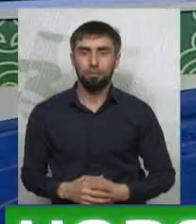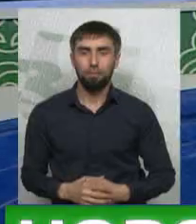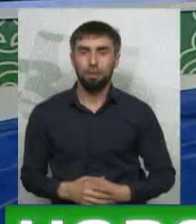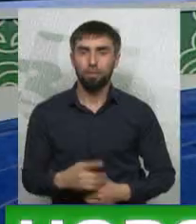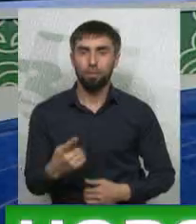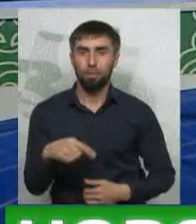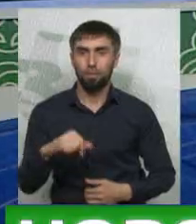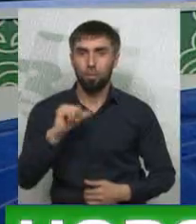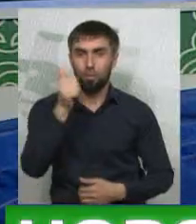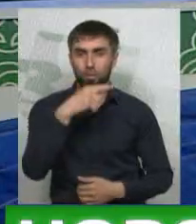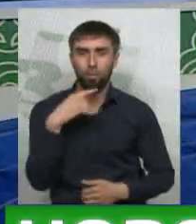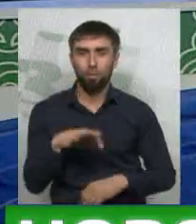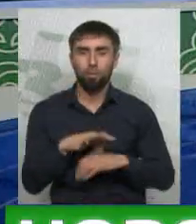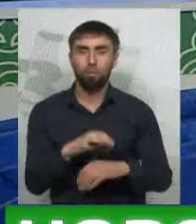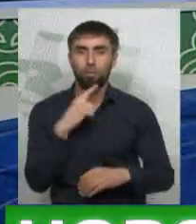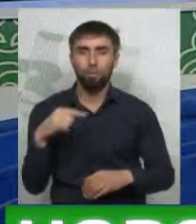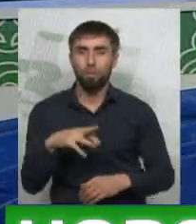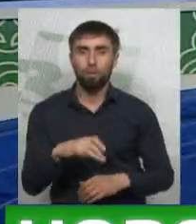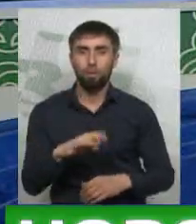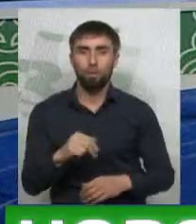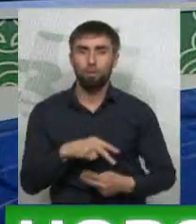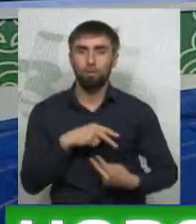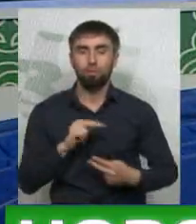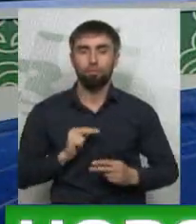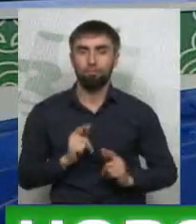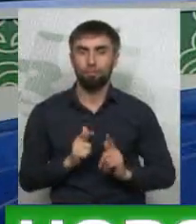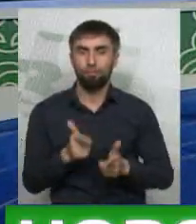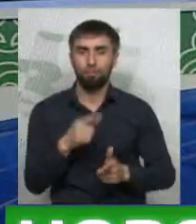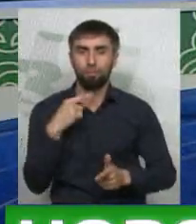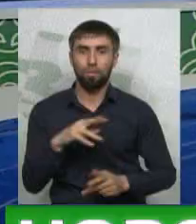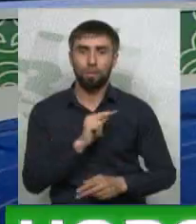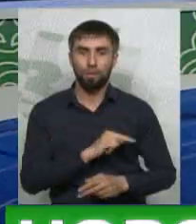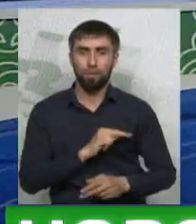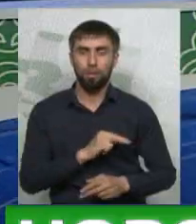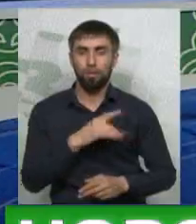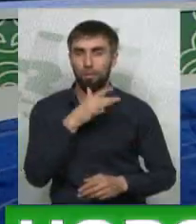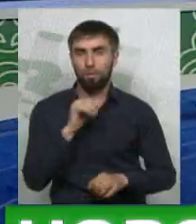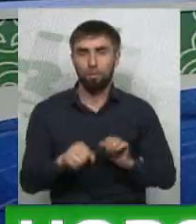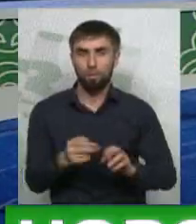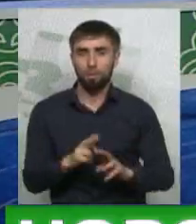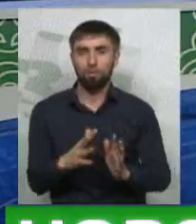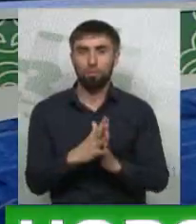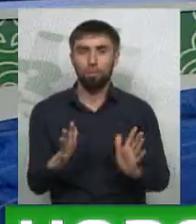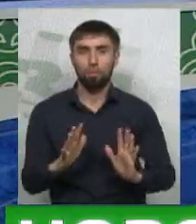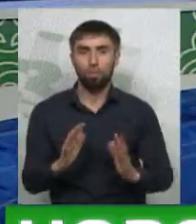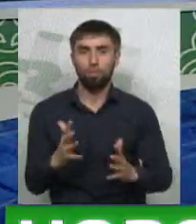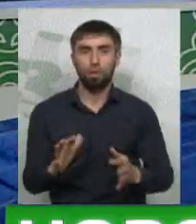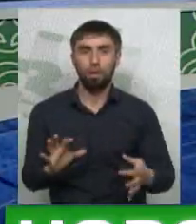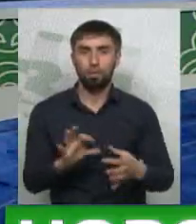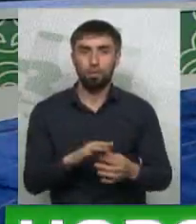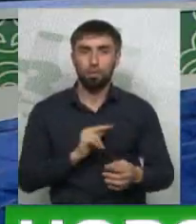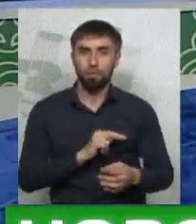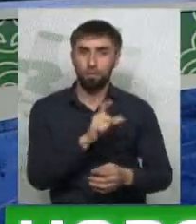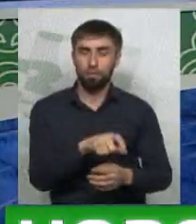впервые в этом году в России пройдёт Всероссийская ярмарка трудоустройства работа России время возможности это масштабные события объединит